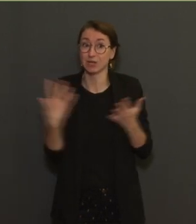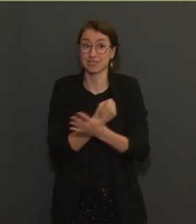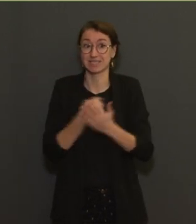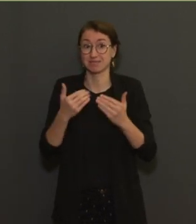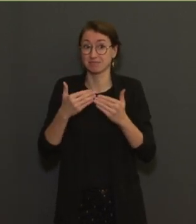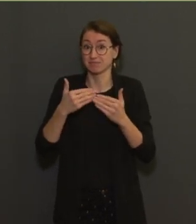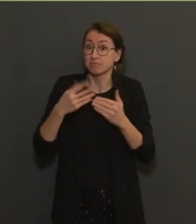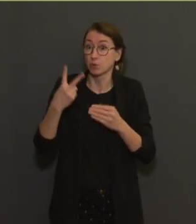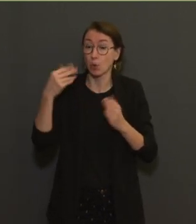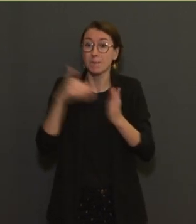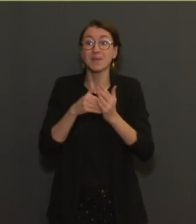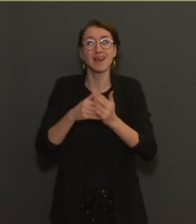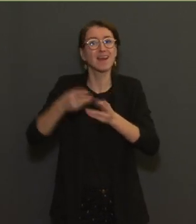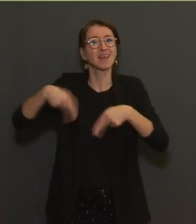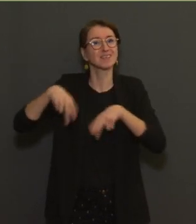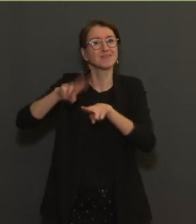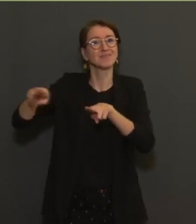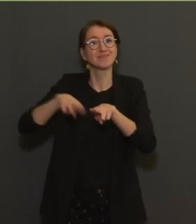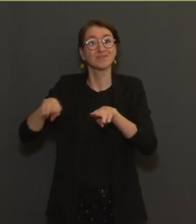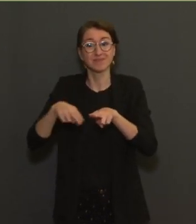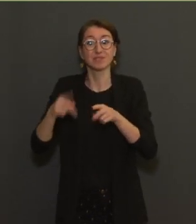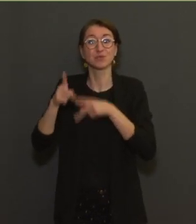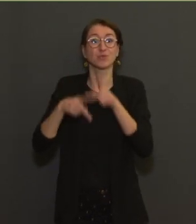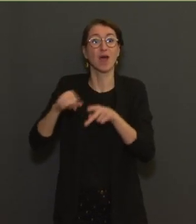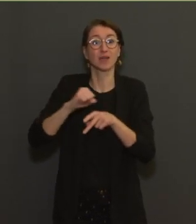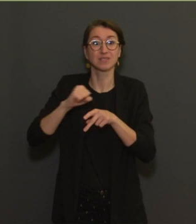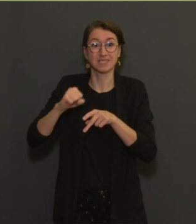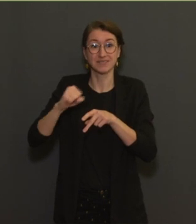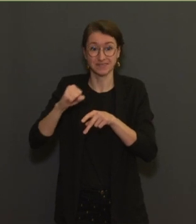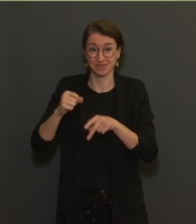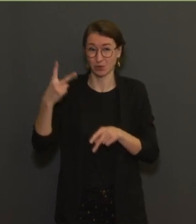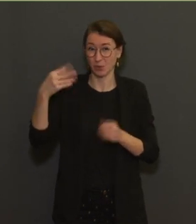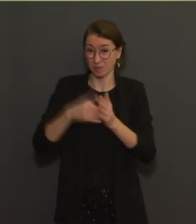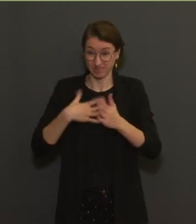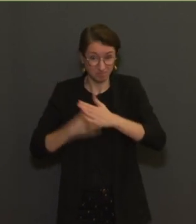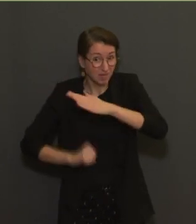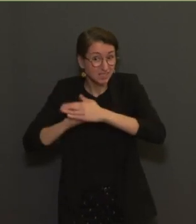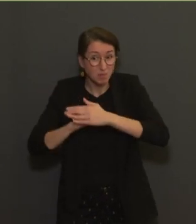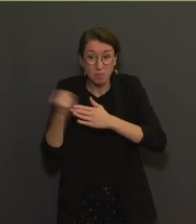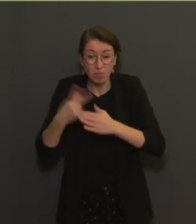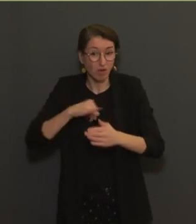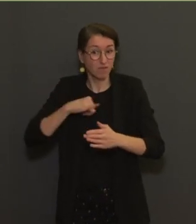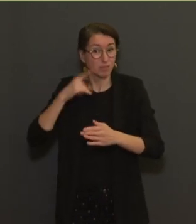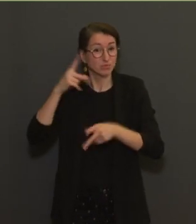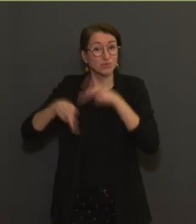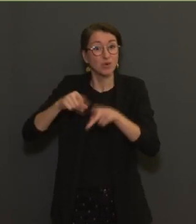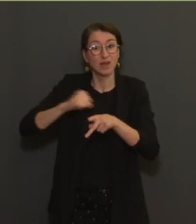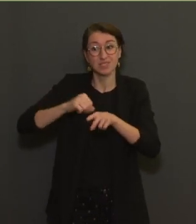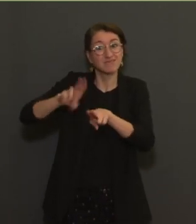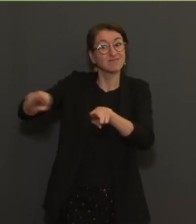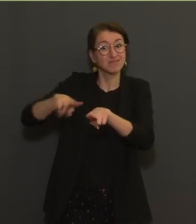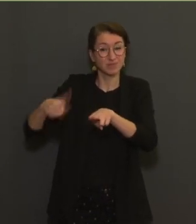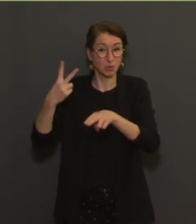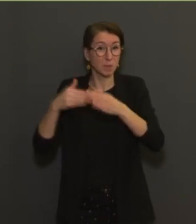soins intensifs prévus dans notre pays et qui seront effectivement ouverts durant cette semaine pour les patients qui sont